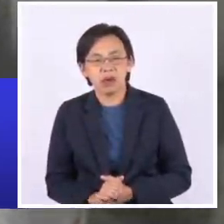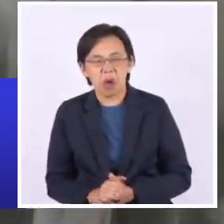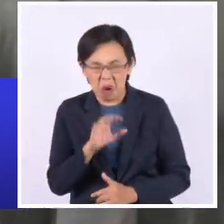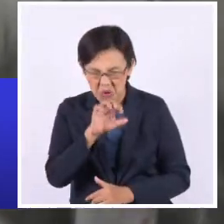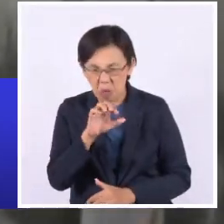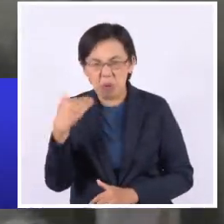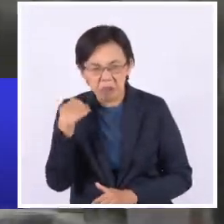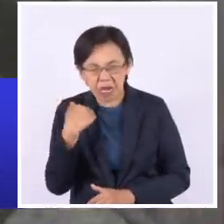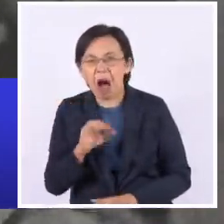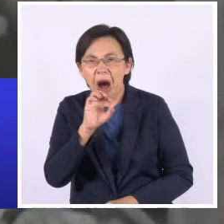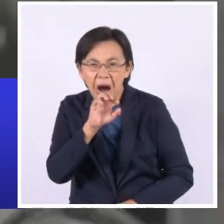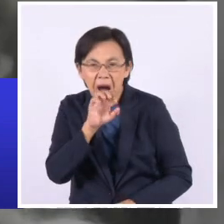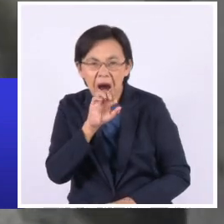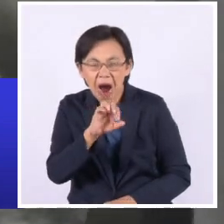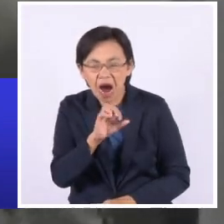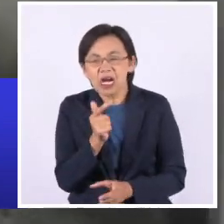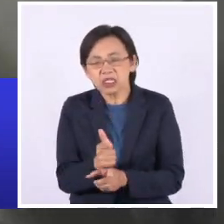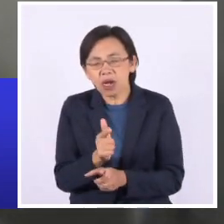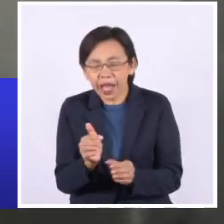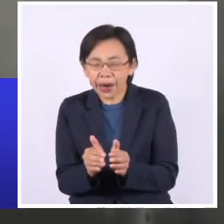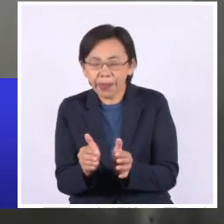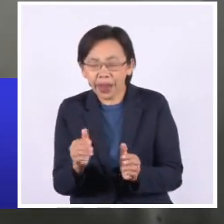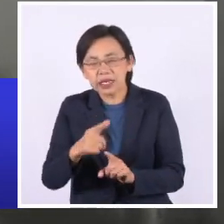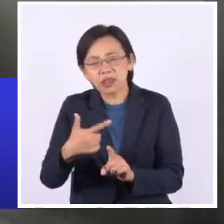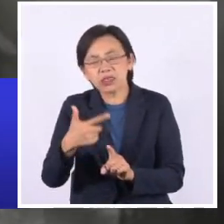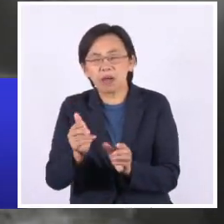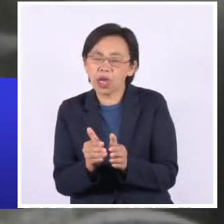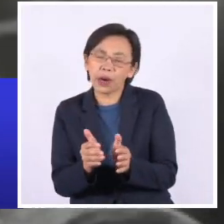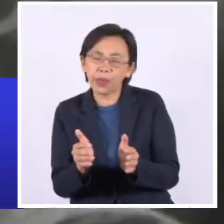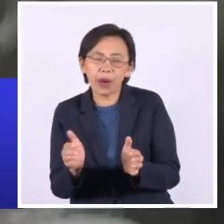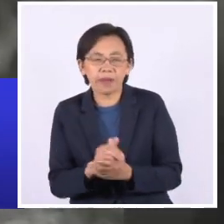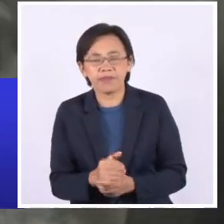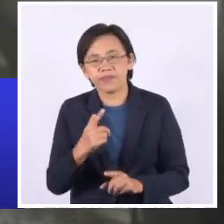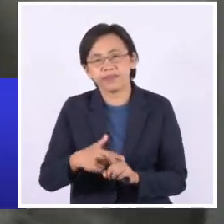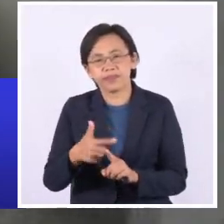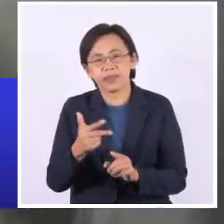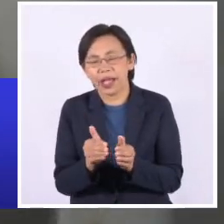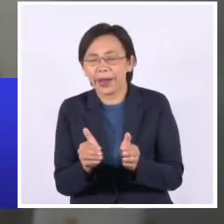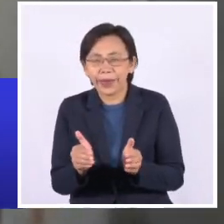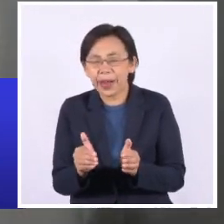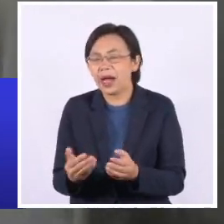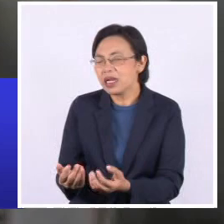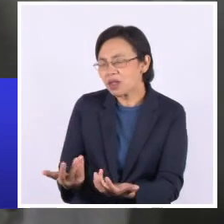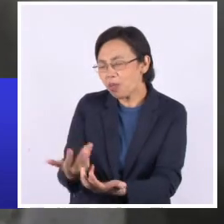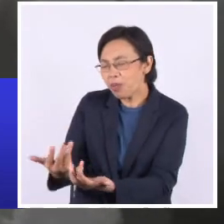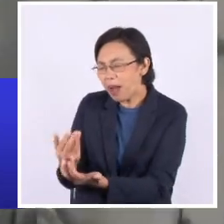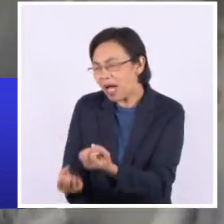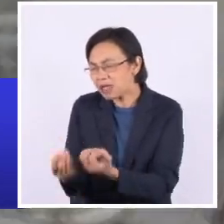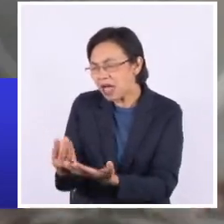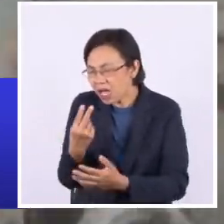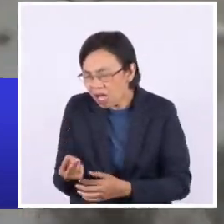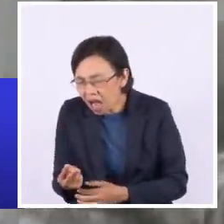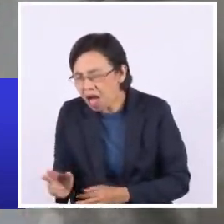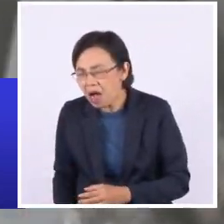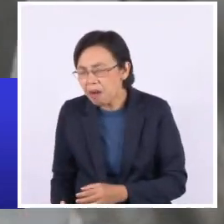ของมันอยู่นะตอนเอามาเลี้ยงเนี่ยเลี้ยงได้ตอนมัน3เดือนนะม ัน ร้อง มันร้องอยู่ตรงพุ่มไม้นะก็เออสงส